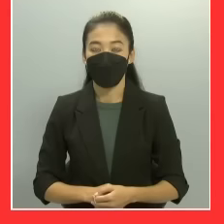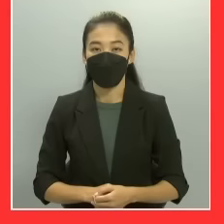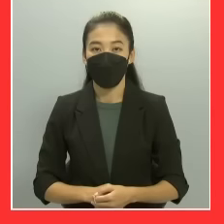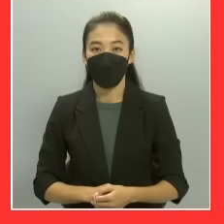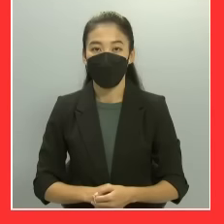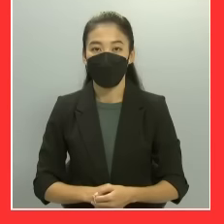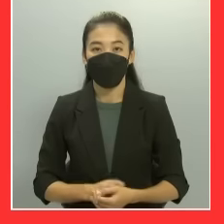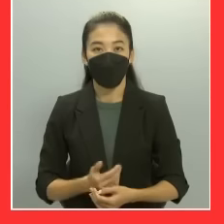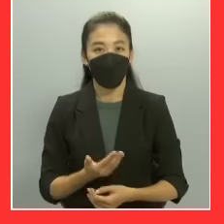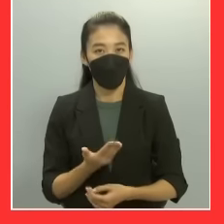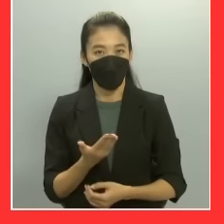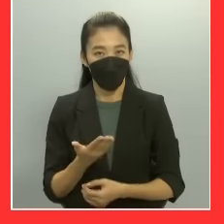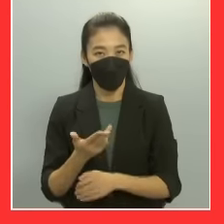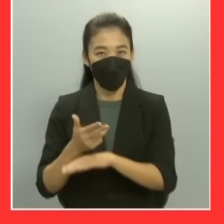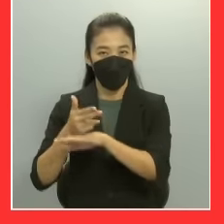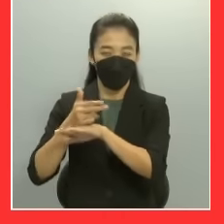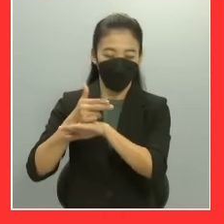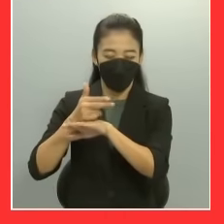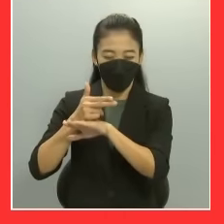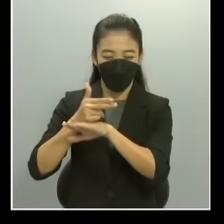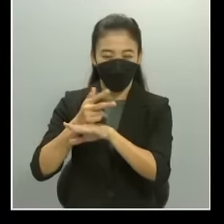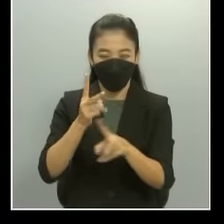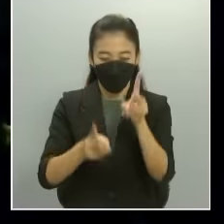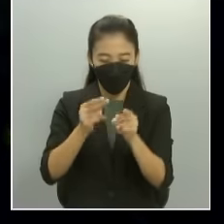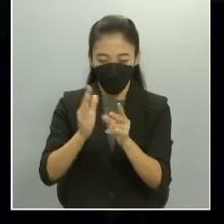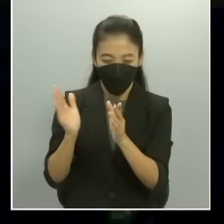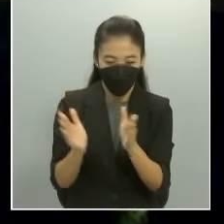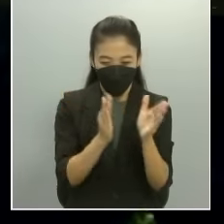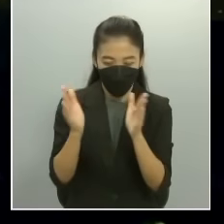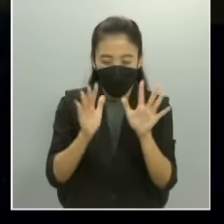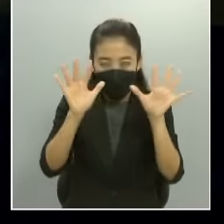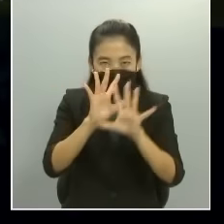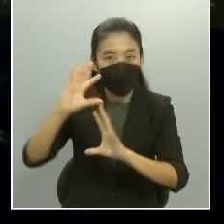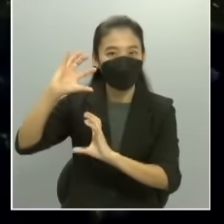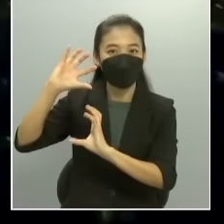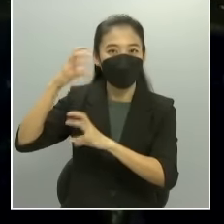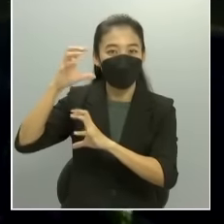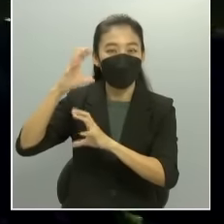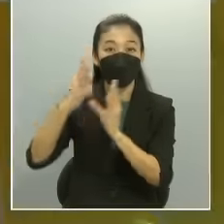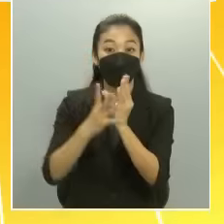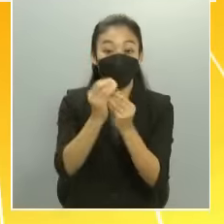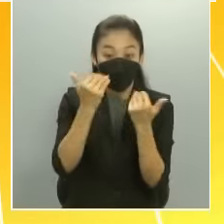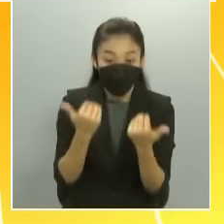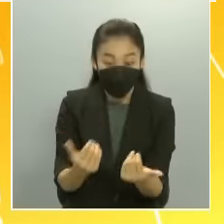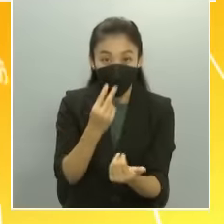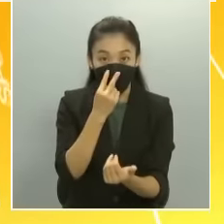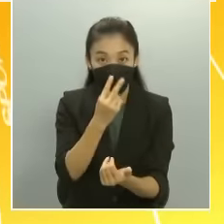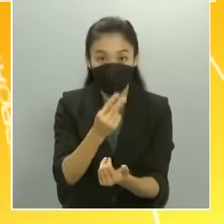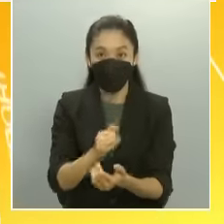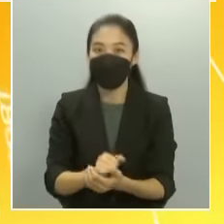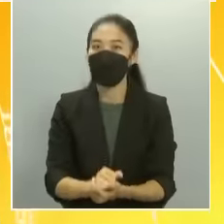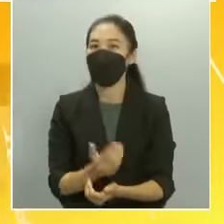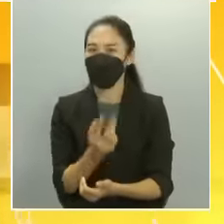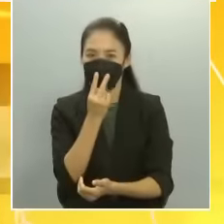สายสัปดาห์นี้ประมาณนั้นเลยนะ ใช่ค่ะ บอยดูแล้วเป็นยังไง มันทำให้ต้องติดตามอะค่ะ19